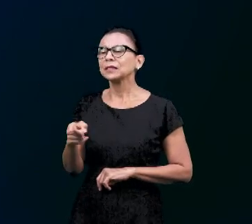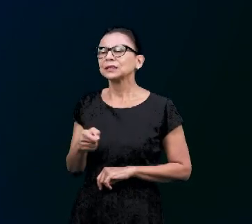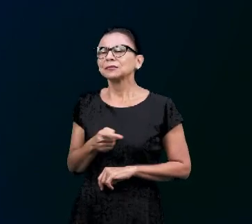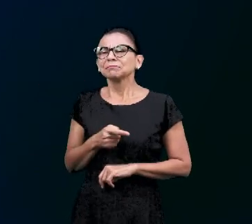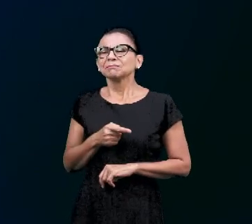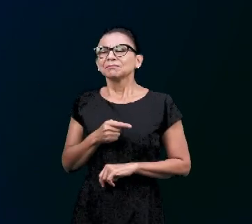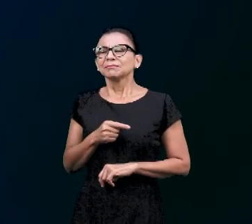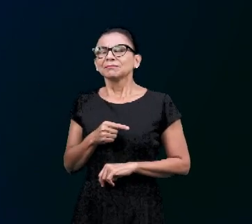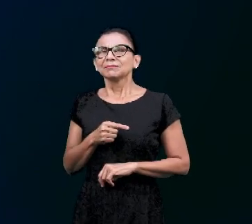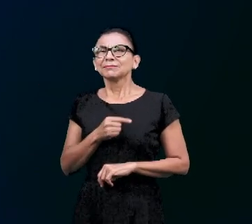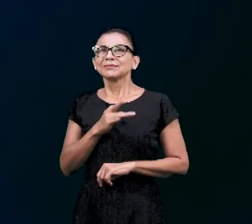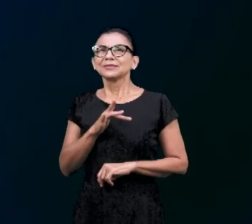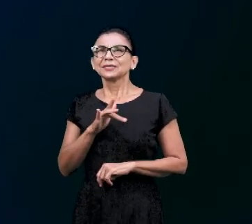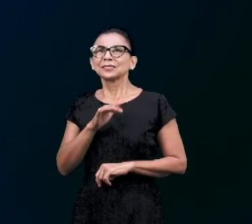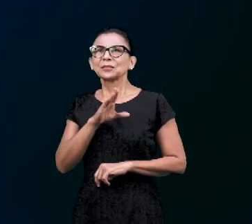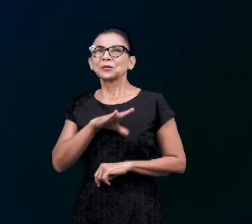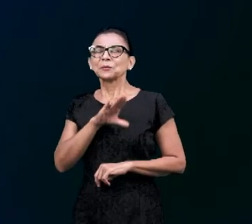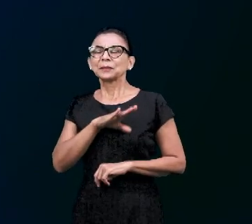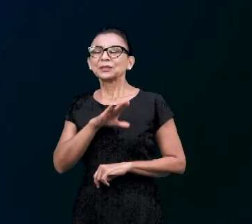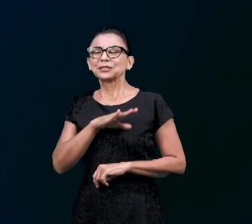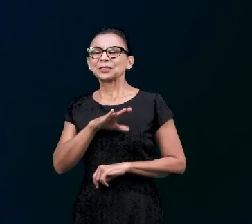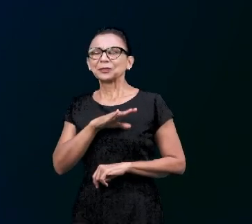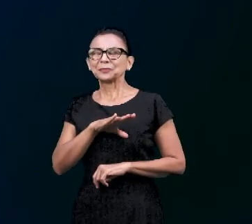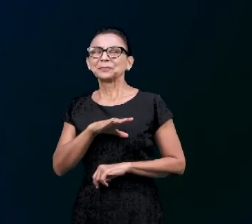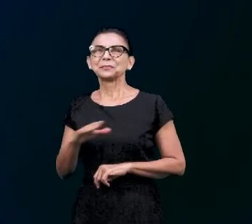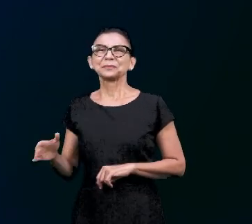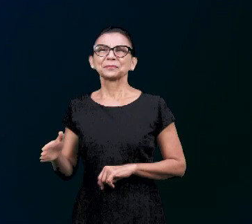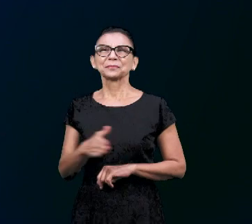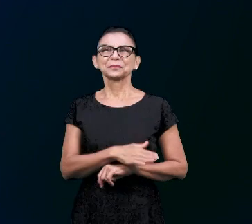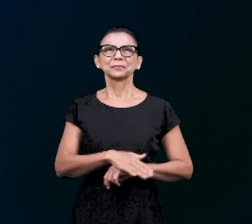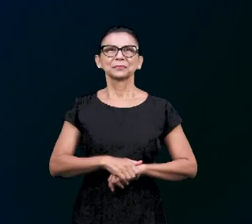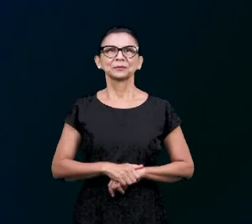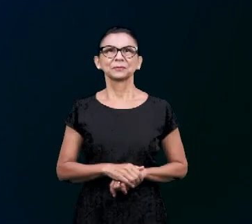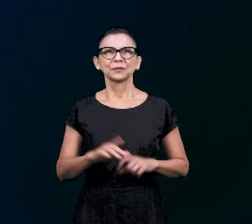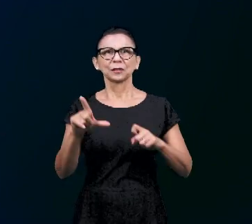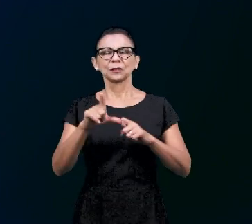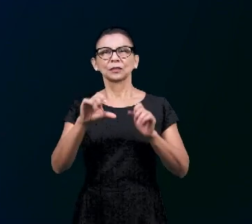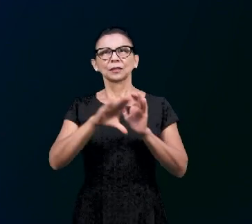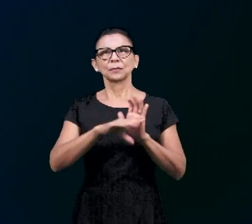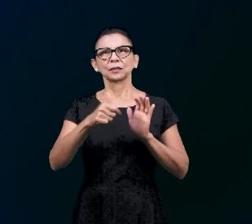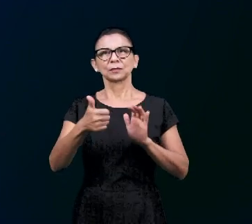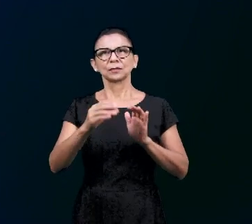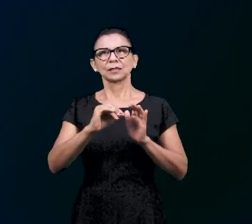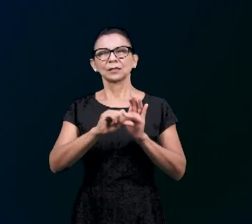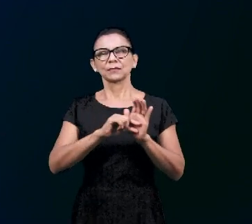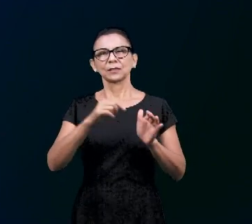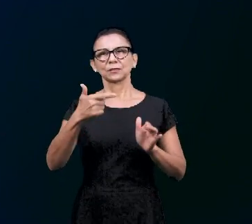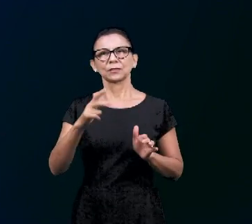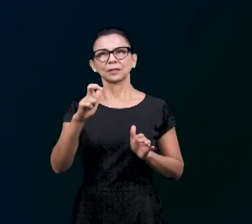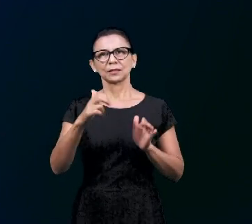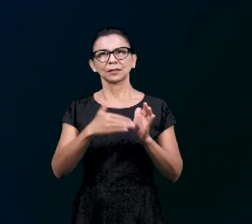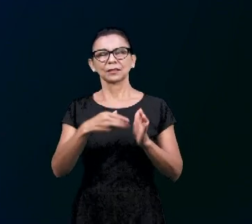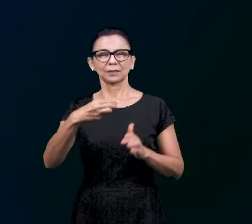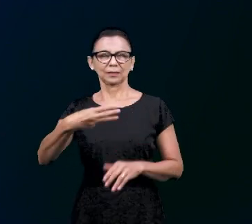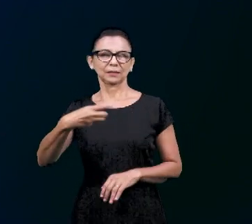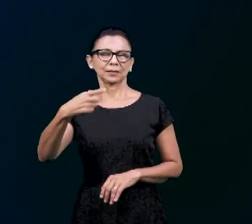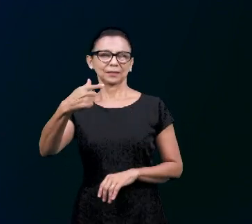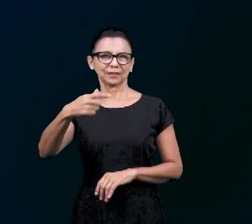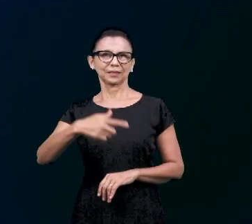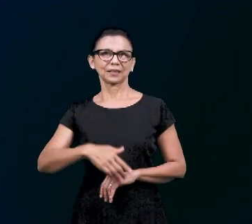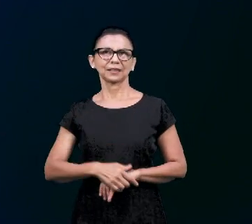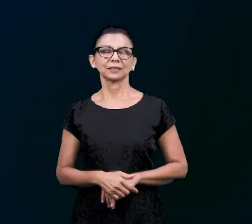Quel est le nom de la parabole qui est écrite dans le texte de l'évangile de Luc, chapitre 10, versets 25 à 37.